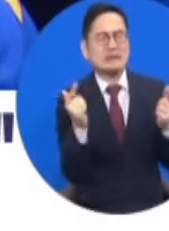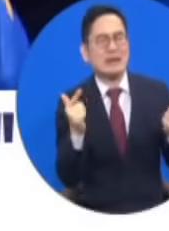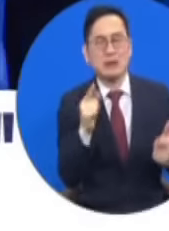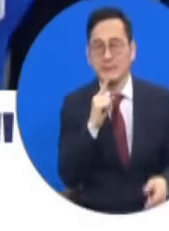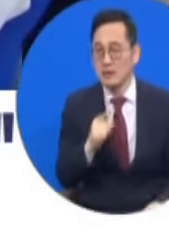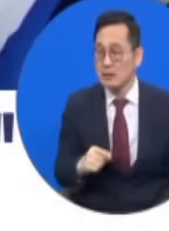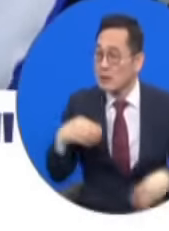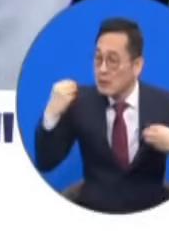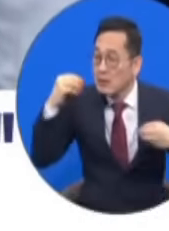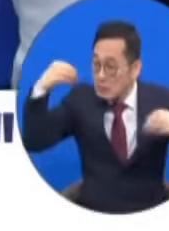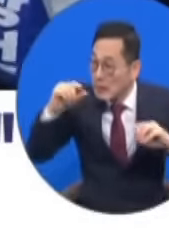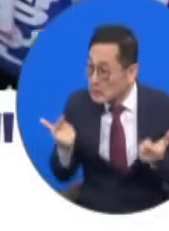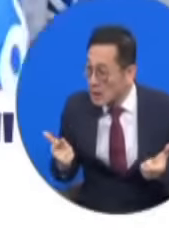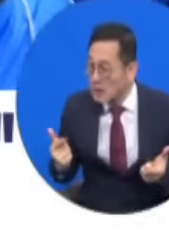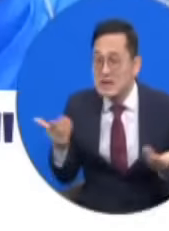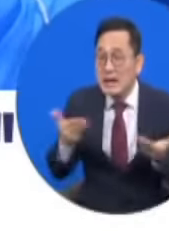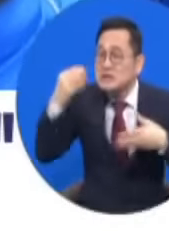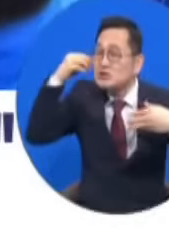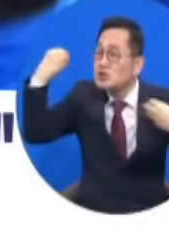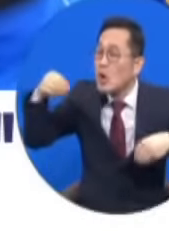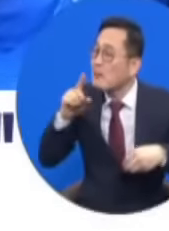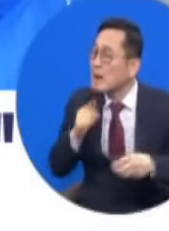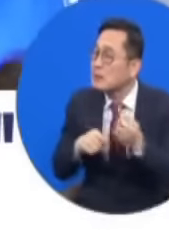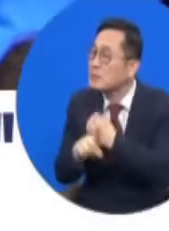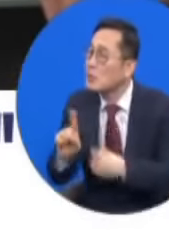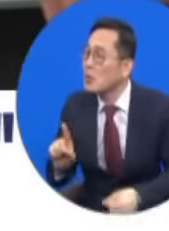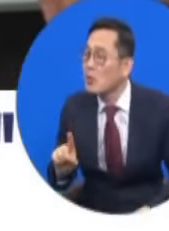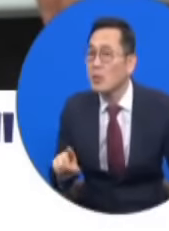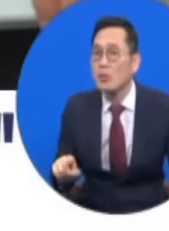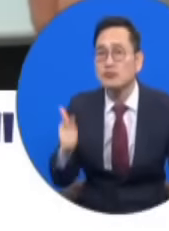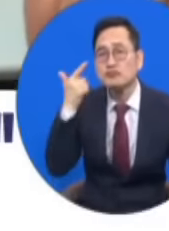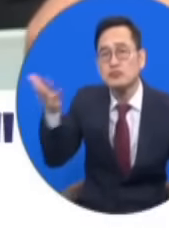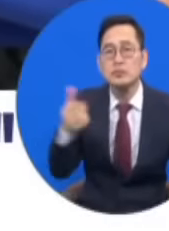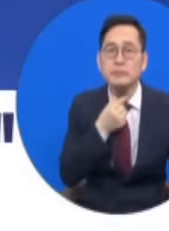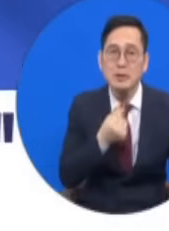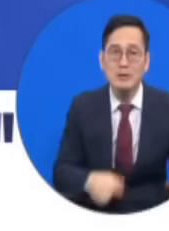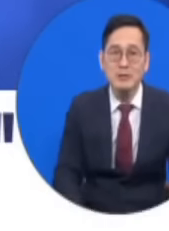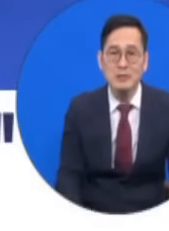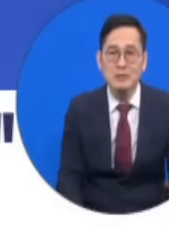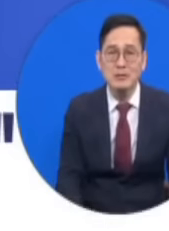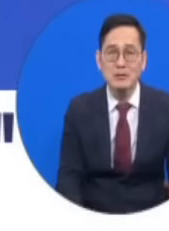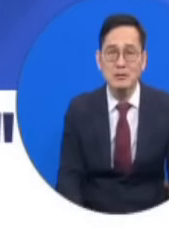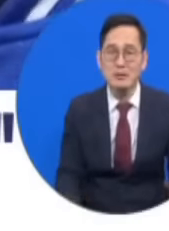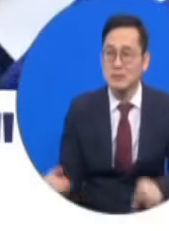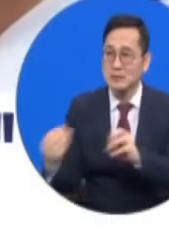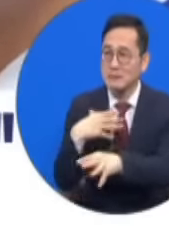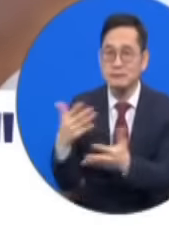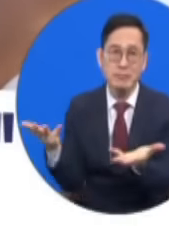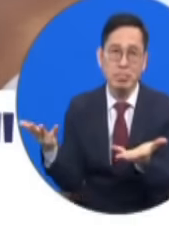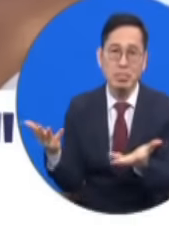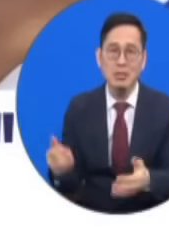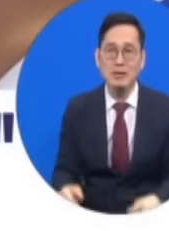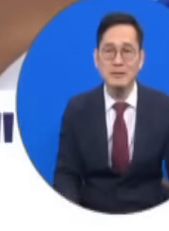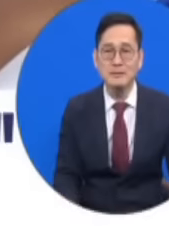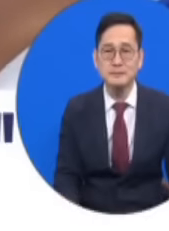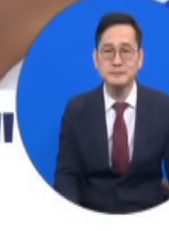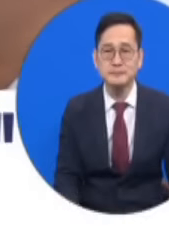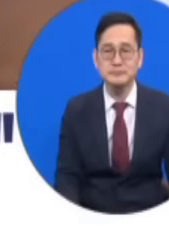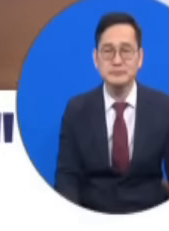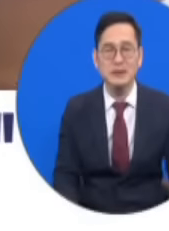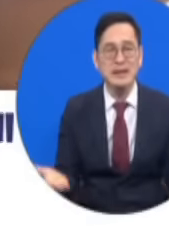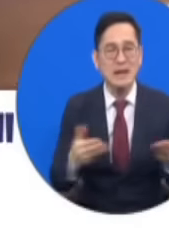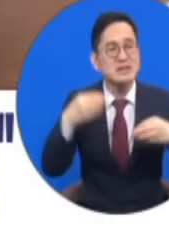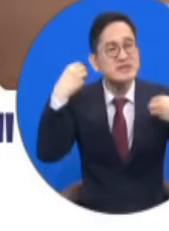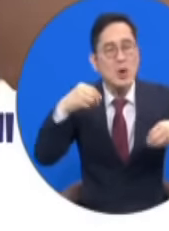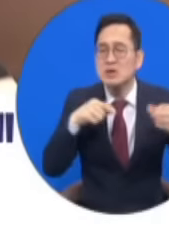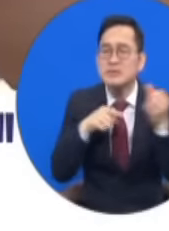어떤 취지였냐는 거예요. 지금 이게 상당히 지금 동영상이 많이 퍼져나가는데 민주당이랄지 이재명 대표가 아 일하는